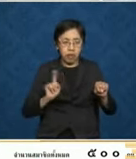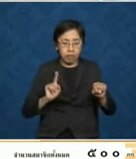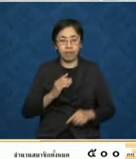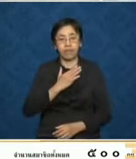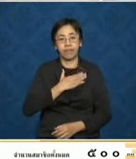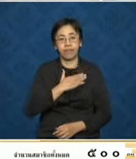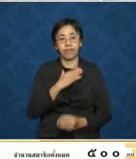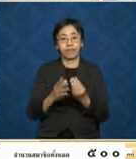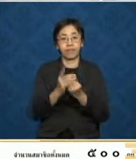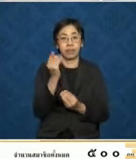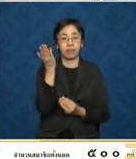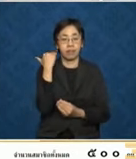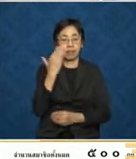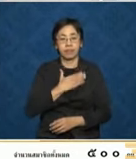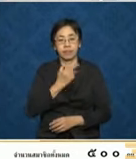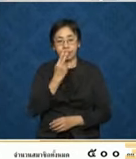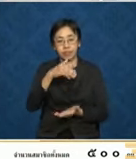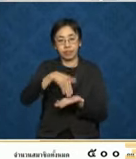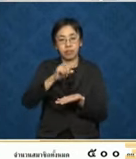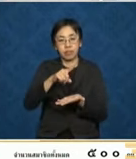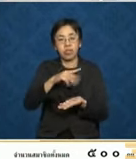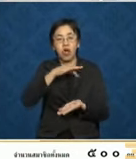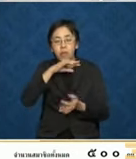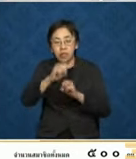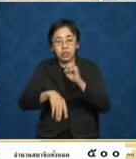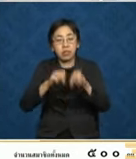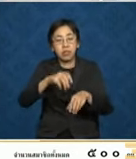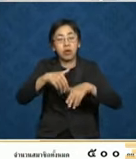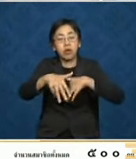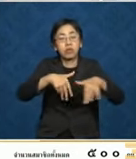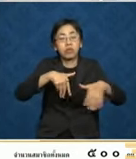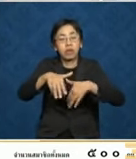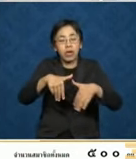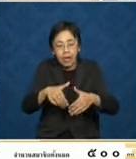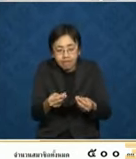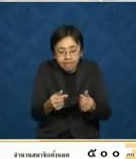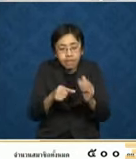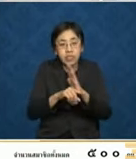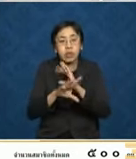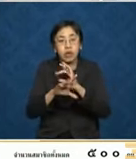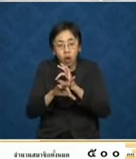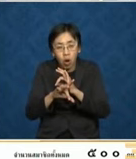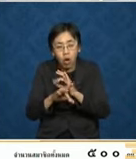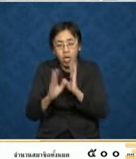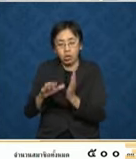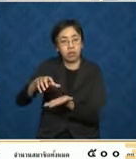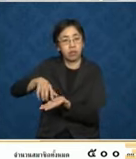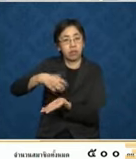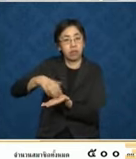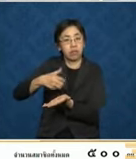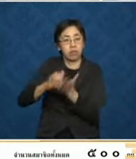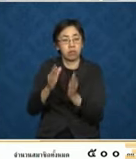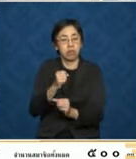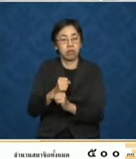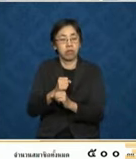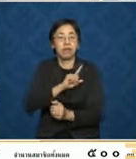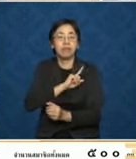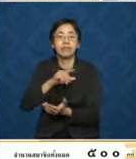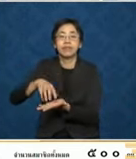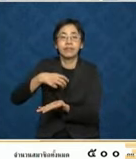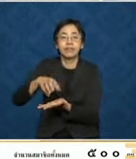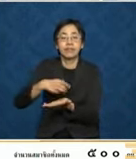มื่อสัปดาห์ที่แล้วเนี่ยไปดูศูนย์กำจัดขยะมูลฝอยชุมชนขององค์การบริหารส่วนจังหวัดระยองก็ได้รับรายงานจากเจ้าหน้าที่ที่เกี่ยวข้องมา